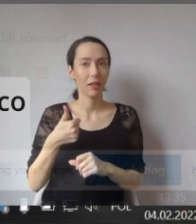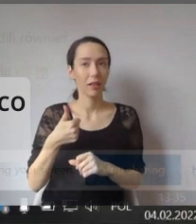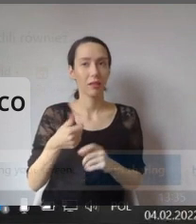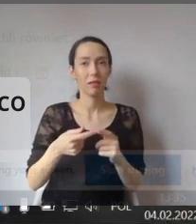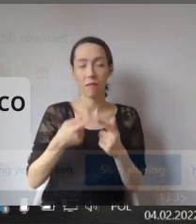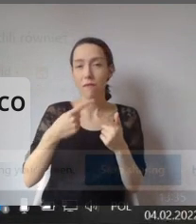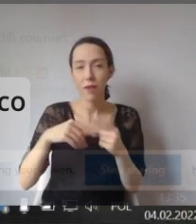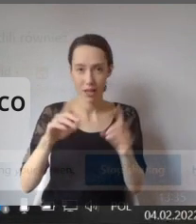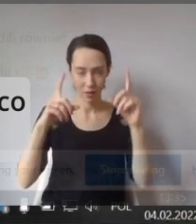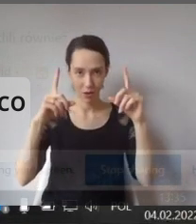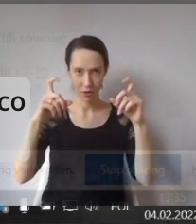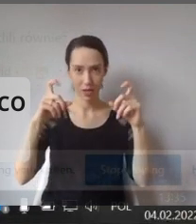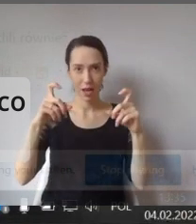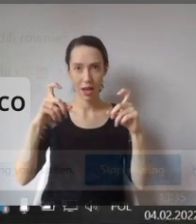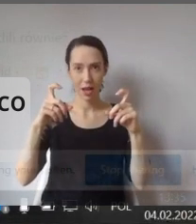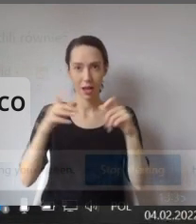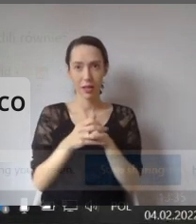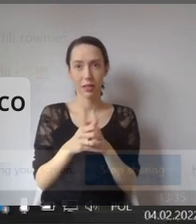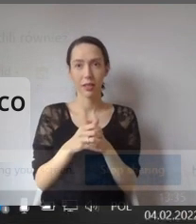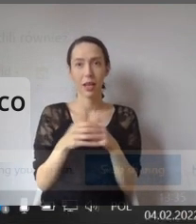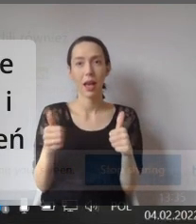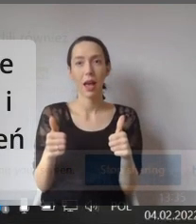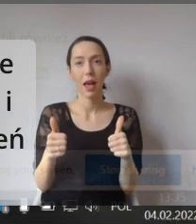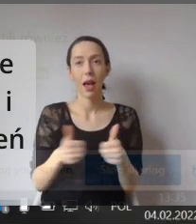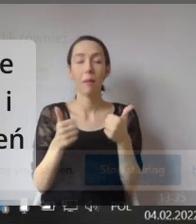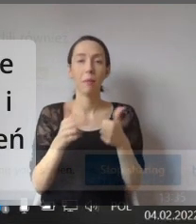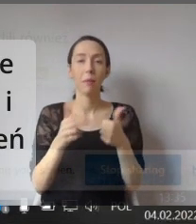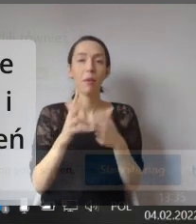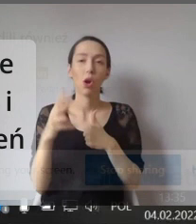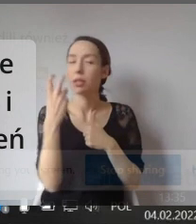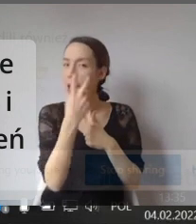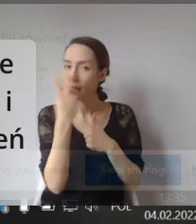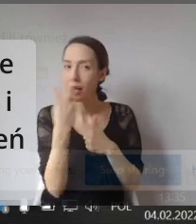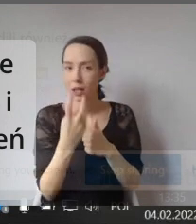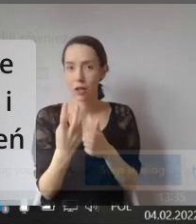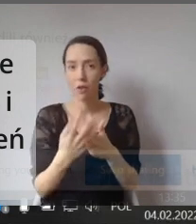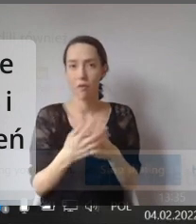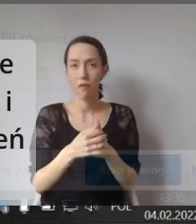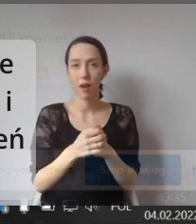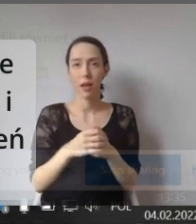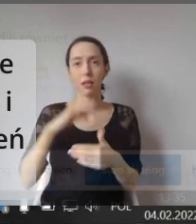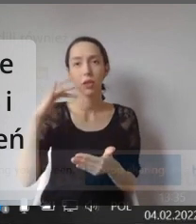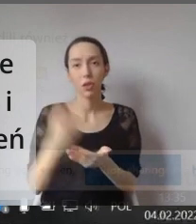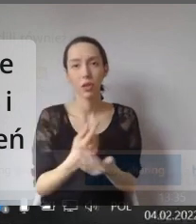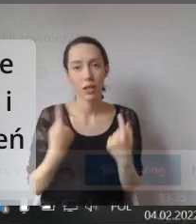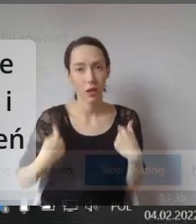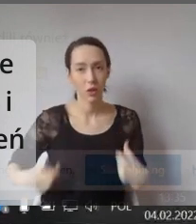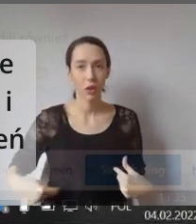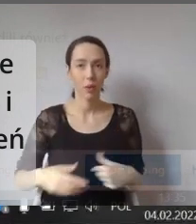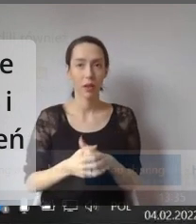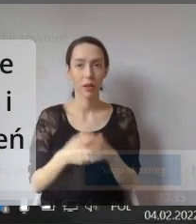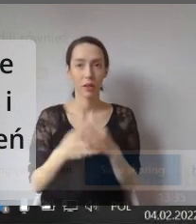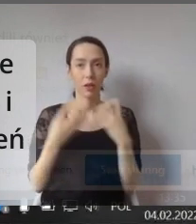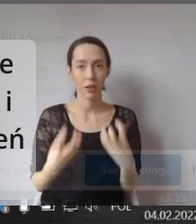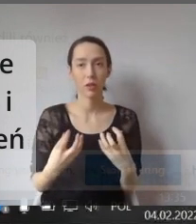z czegoś, co może przykuć uwagę. Przede wszystkim z tego powinny skorzystać osoby, które mają bądź chcą